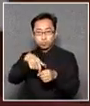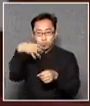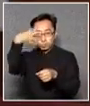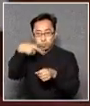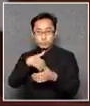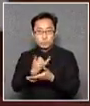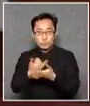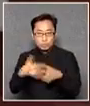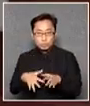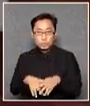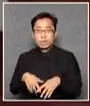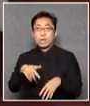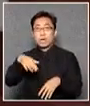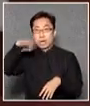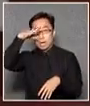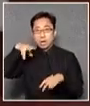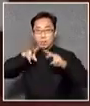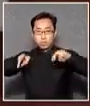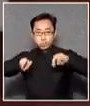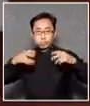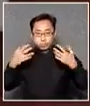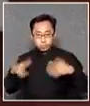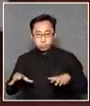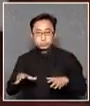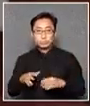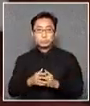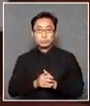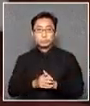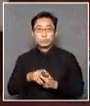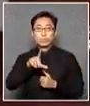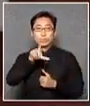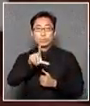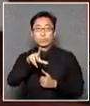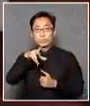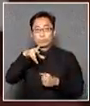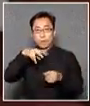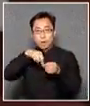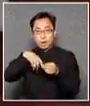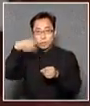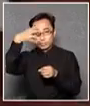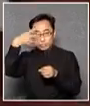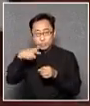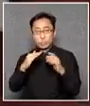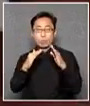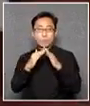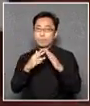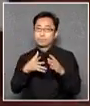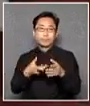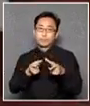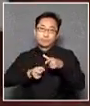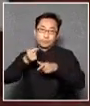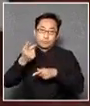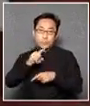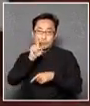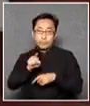嘅時候，即係對呢一啲所謂利物浦嘅球迷 同埋個家屬非常之唔公道，又係